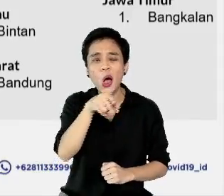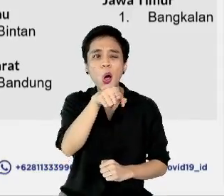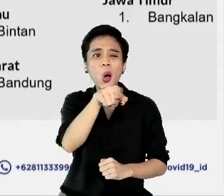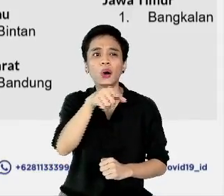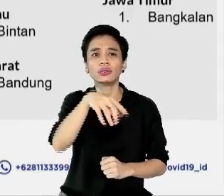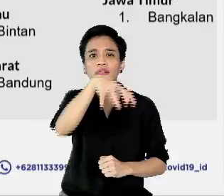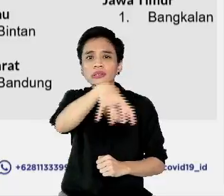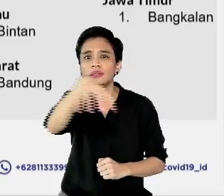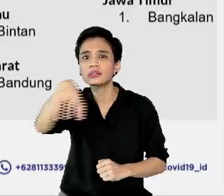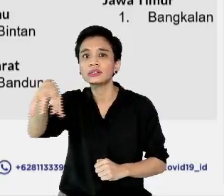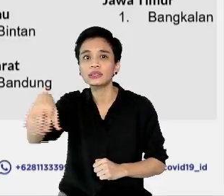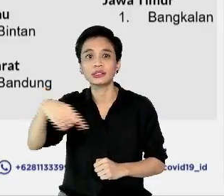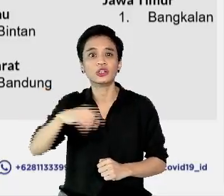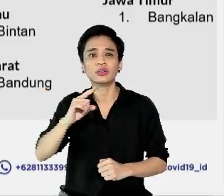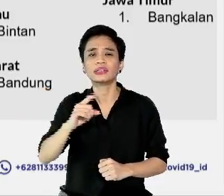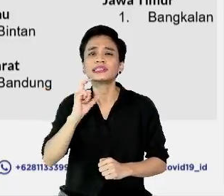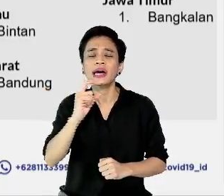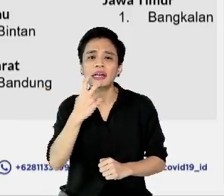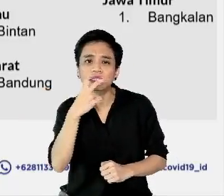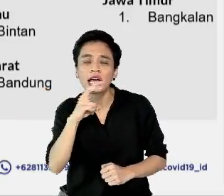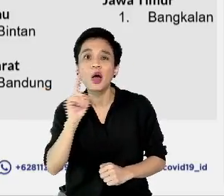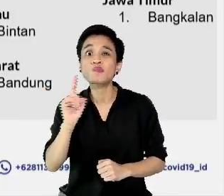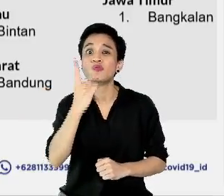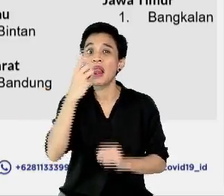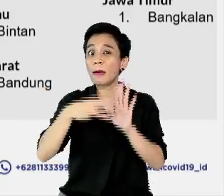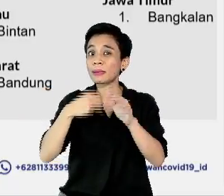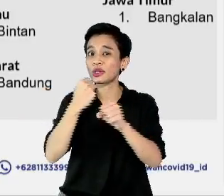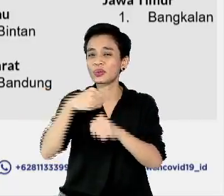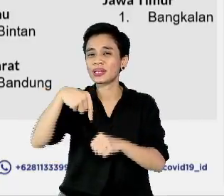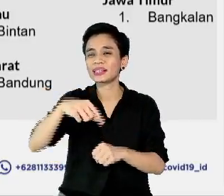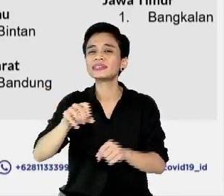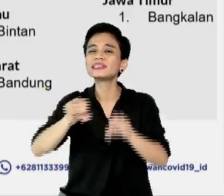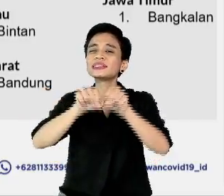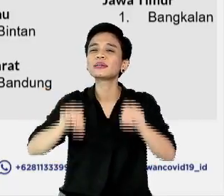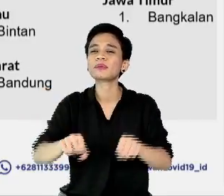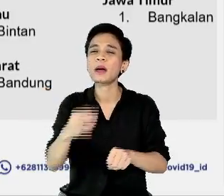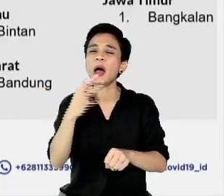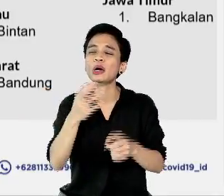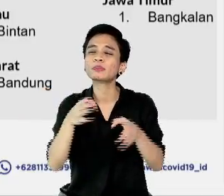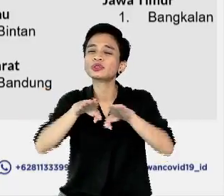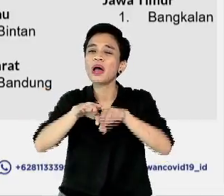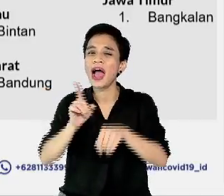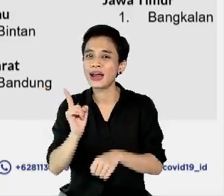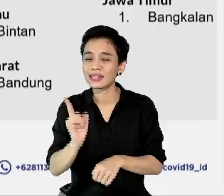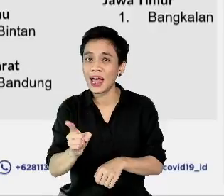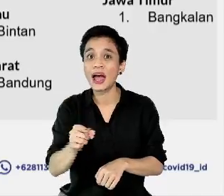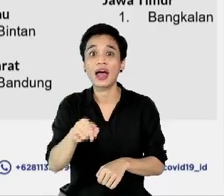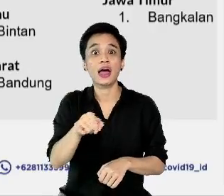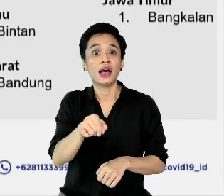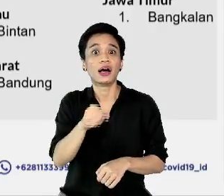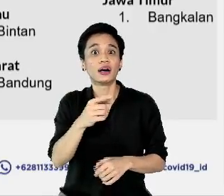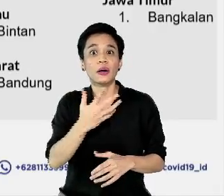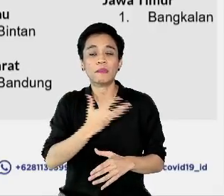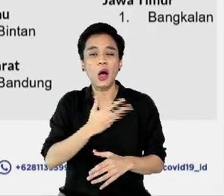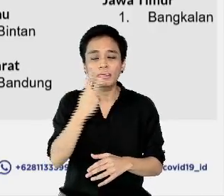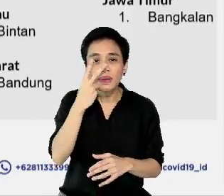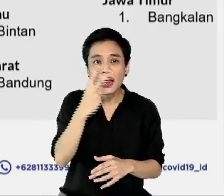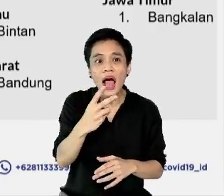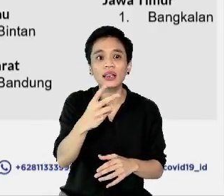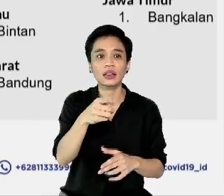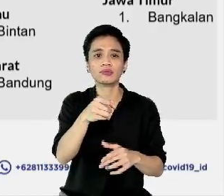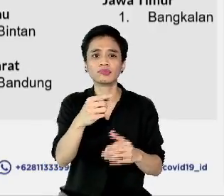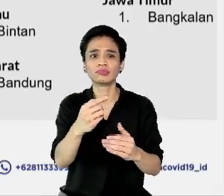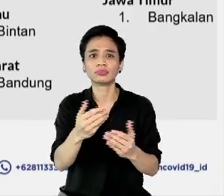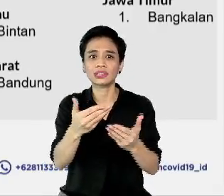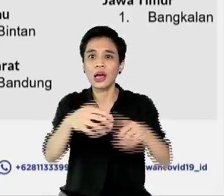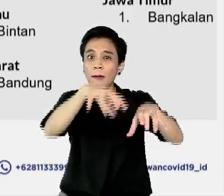zonasi mulai minggu ini dilakukan beberapa penyesuaian. Perubahan indikator ini menyesuaikan dengan dinamika